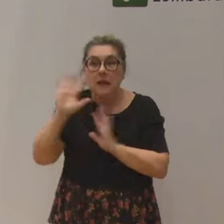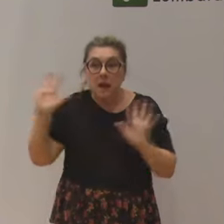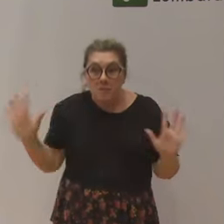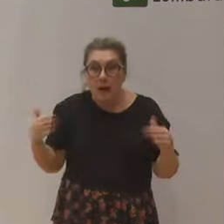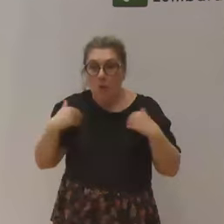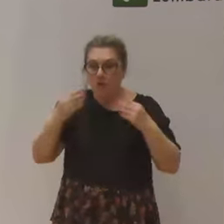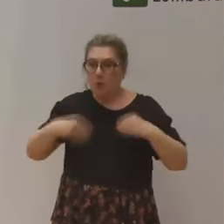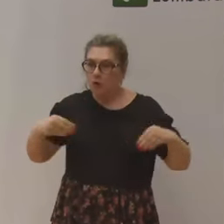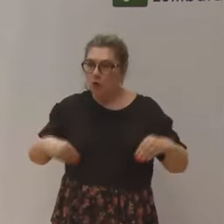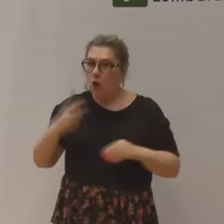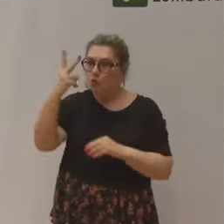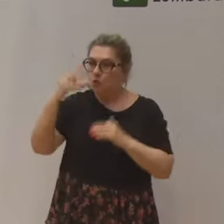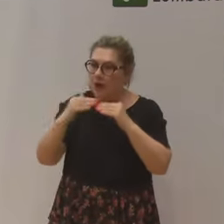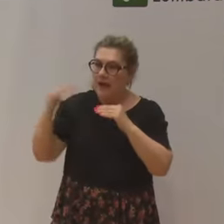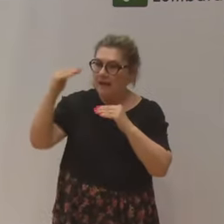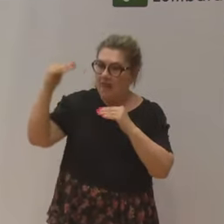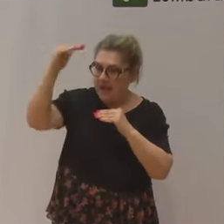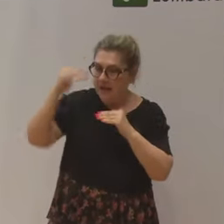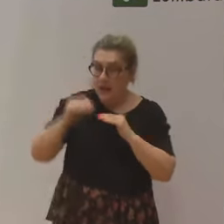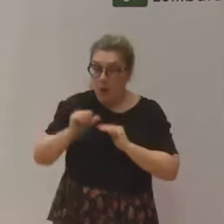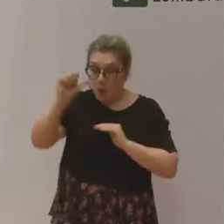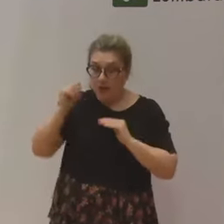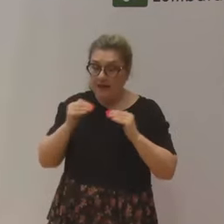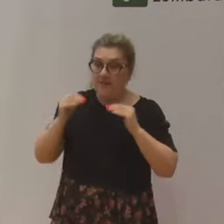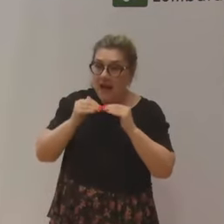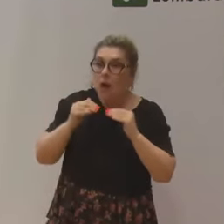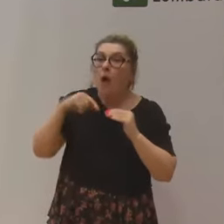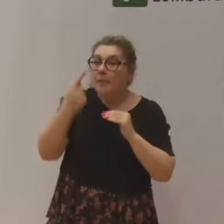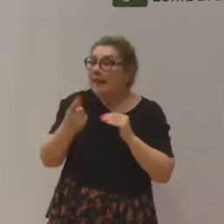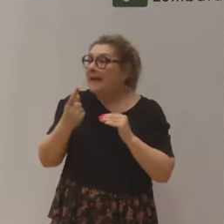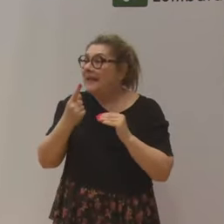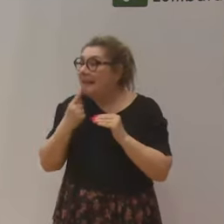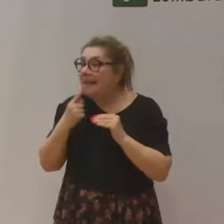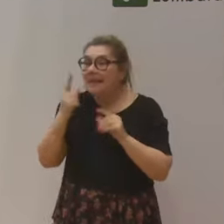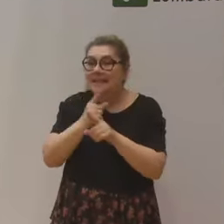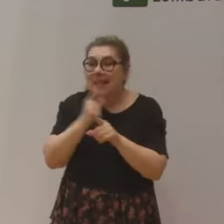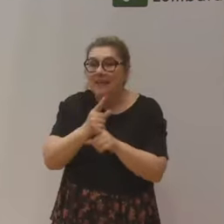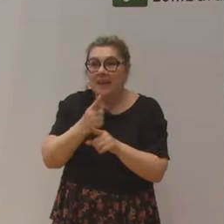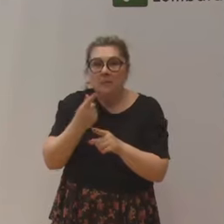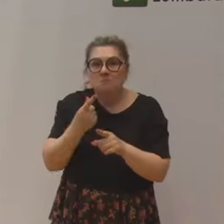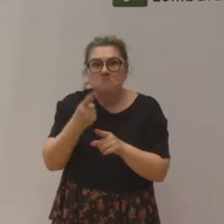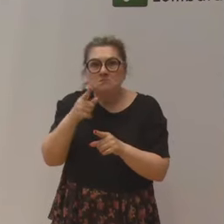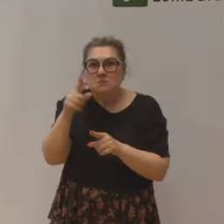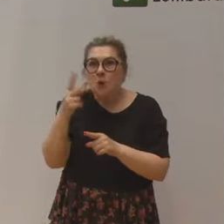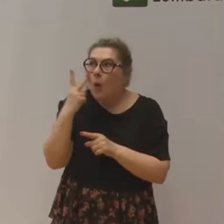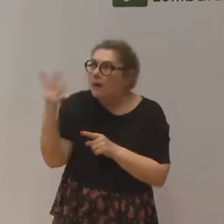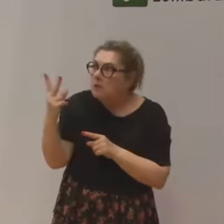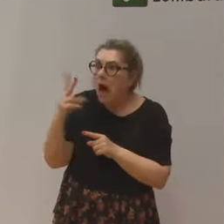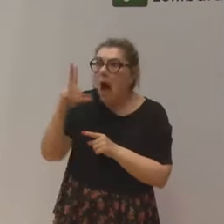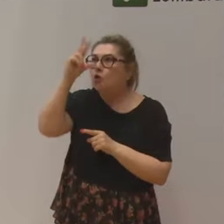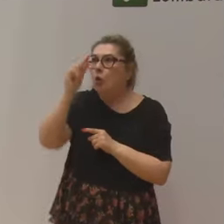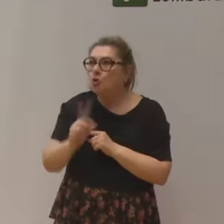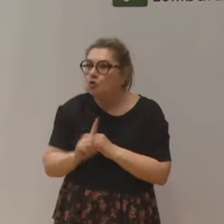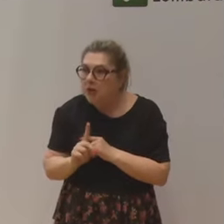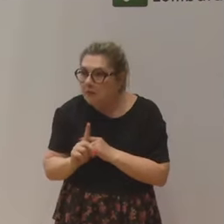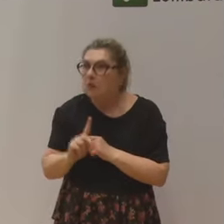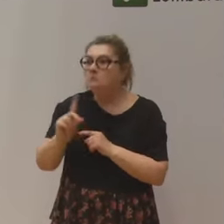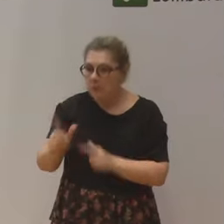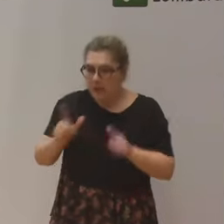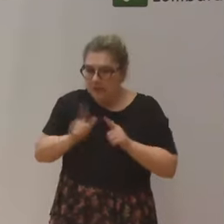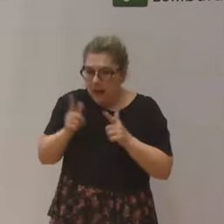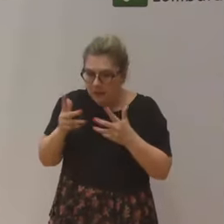livelli. Certamente un livello nei confronti di chi, come dicevo prima, conosce poco la tematica e quindi